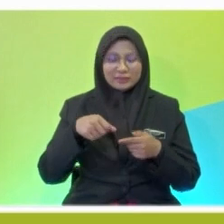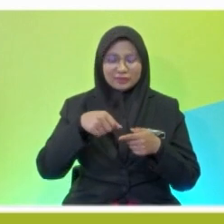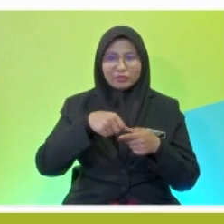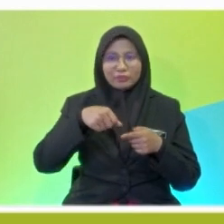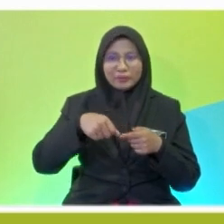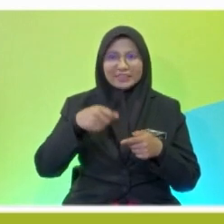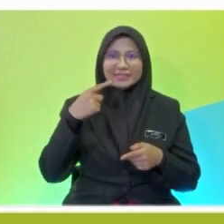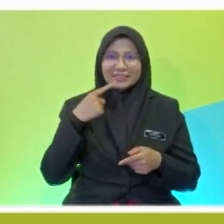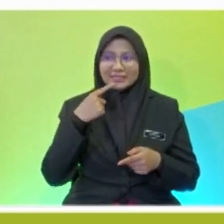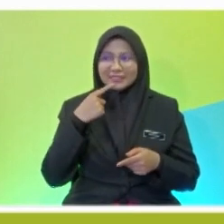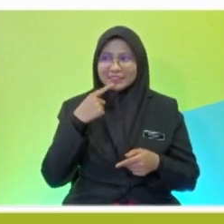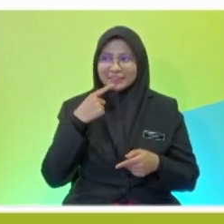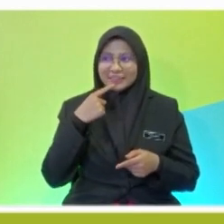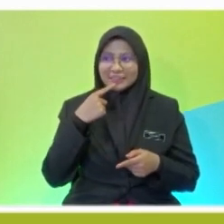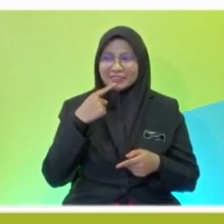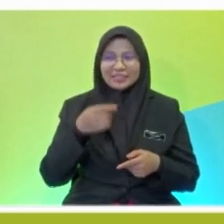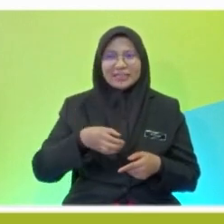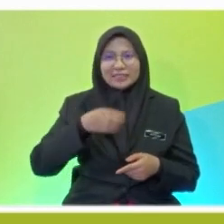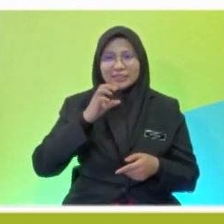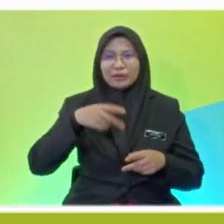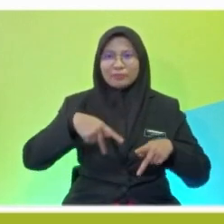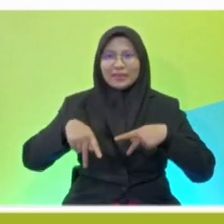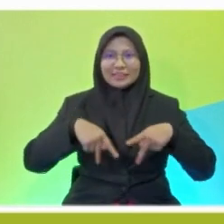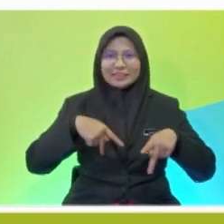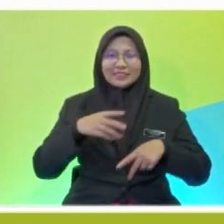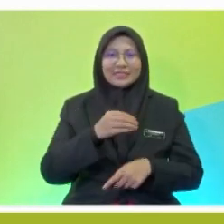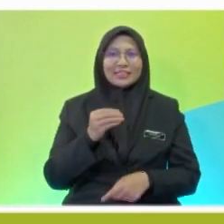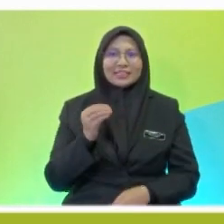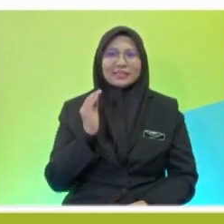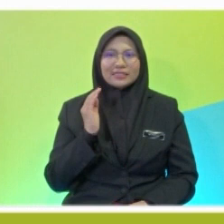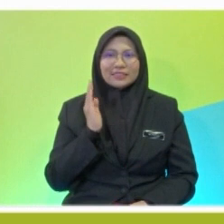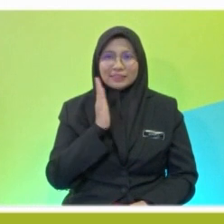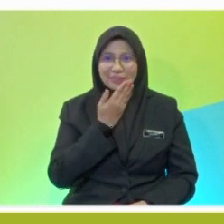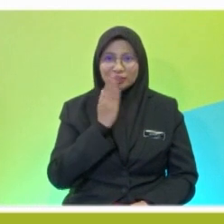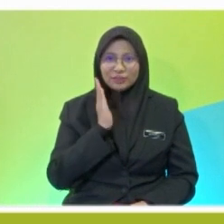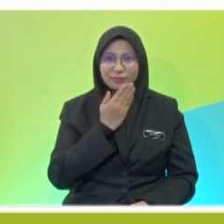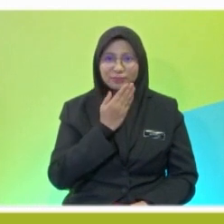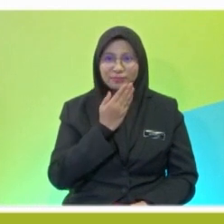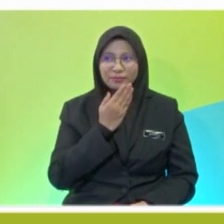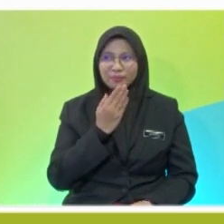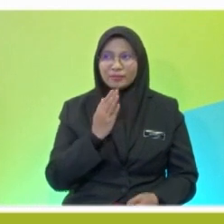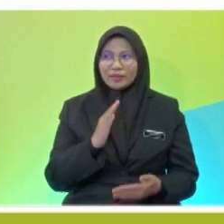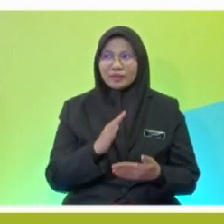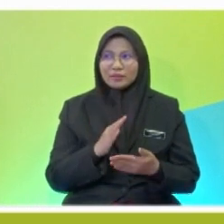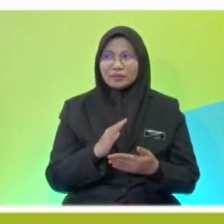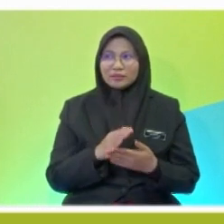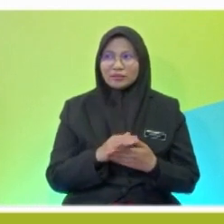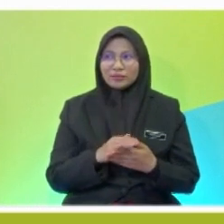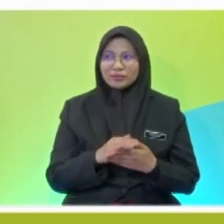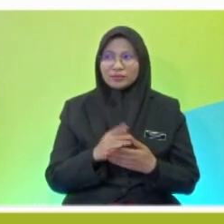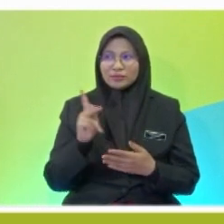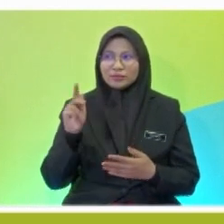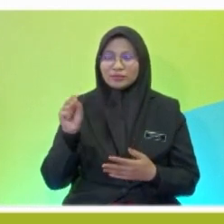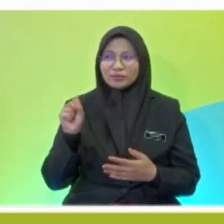tisu dan juga unjuran quantity serta jumlah Ya kesempingannya ialah 5 ringgit dan kos upah 10